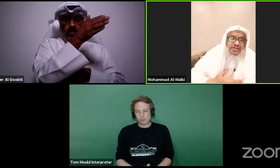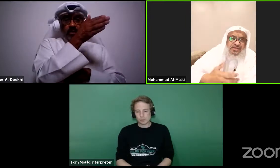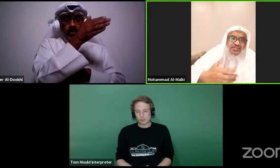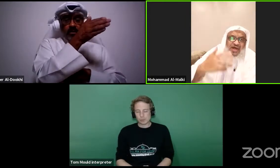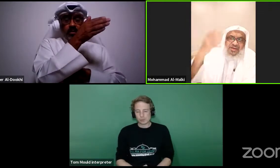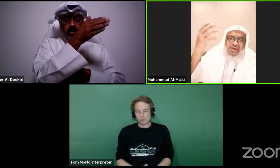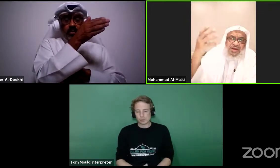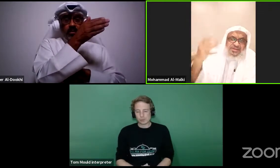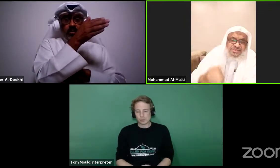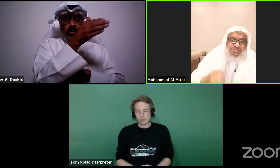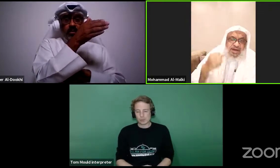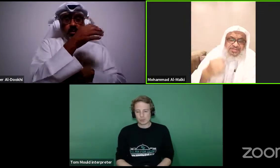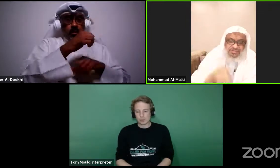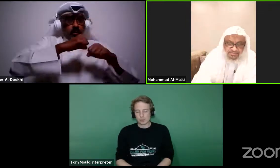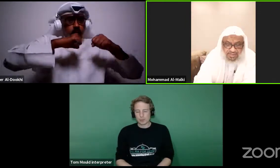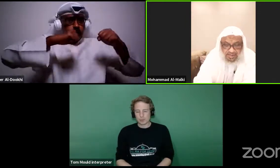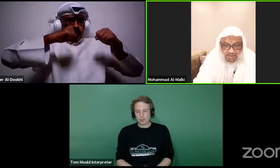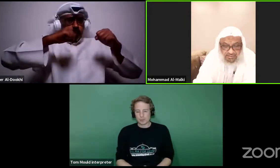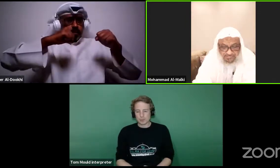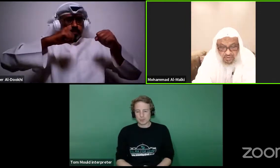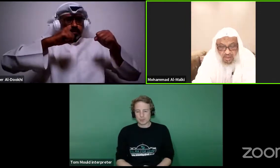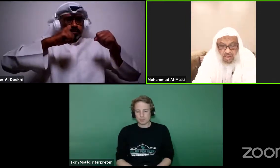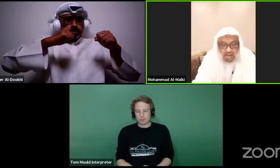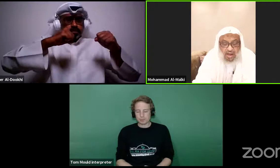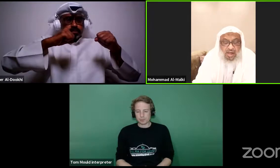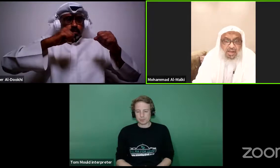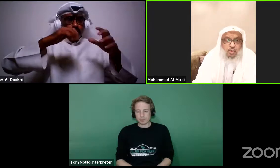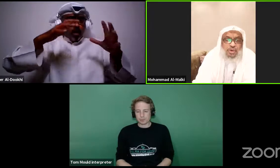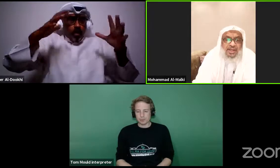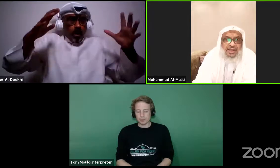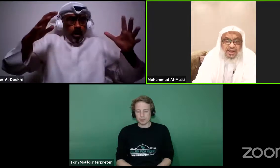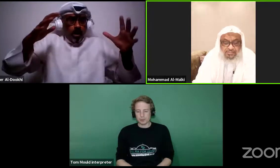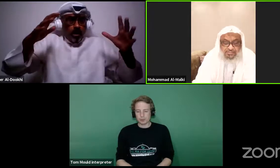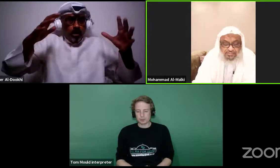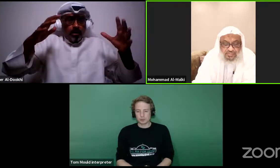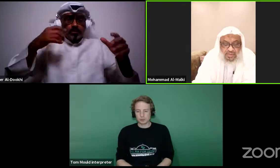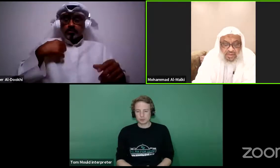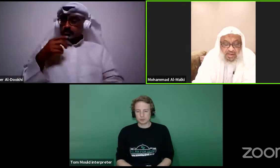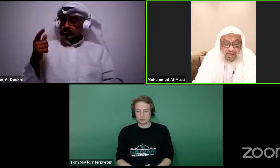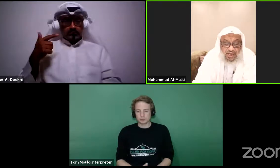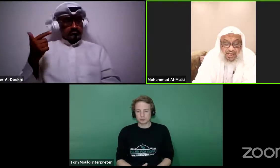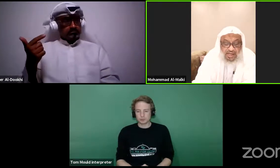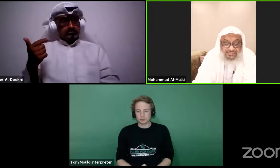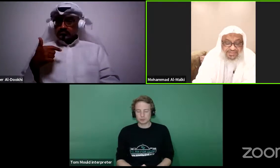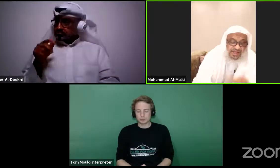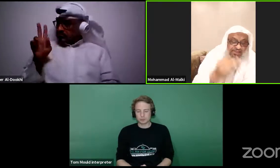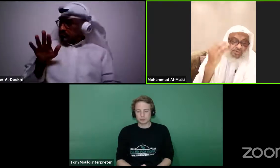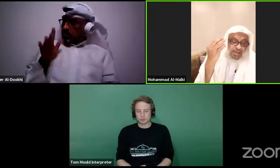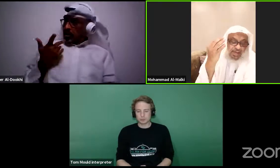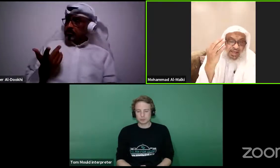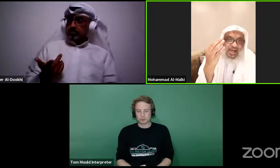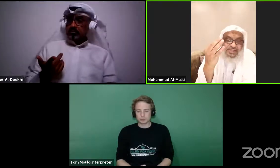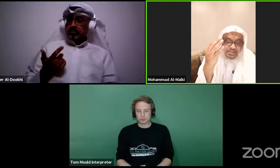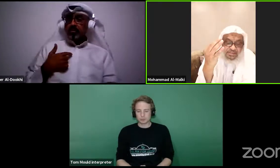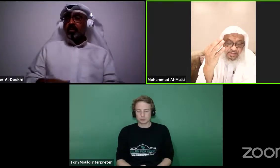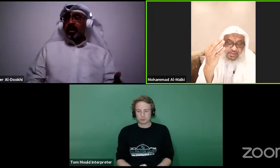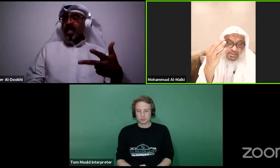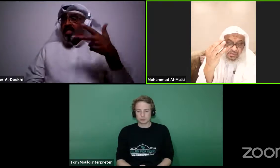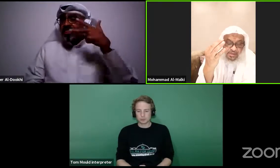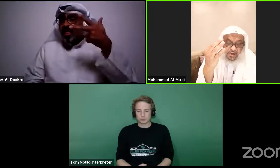عظام ضخمة سمان سمينة. قال قلنا نعم. قال ف3